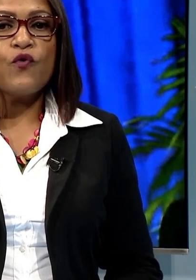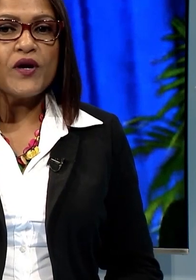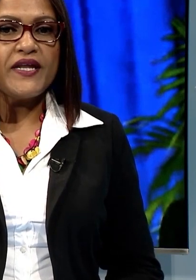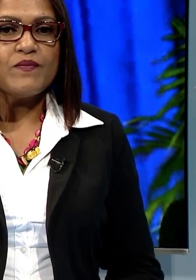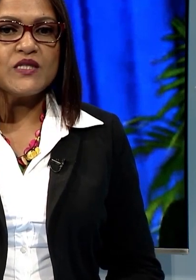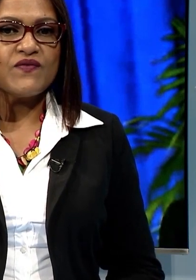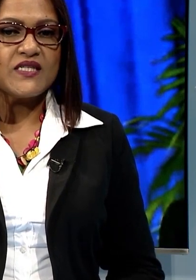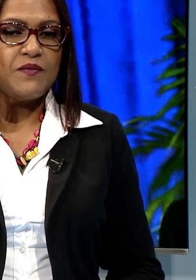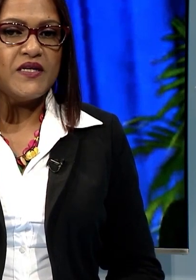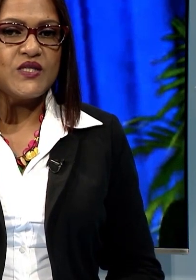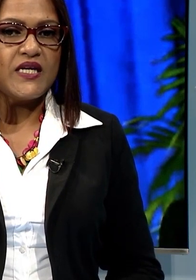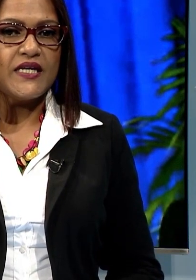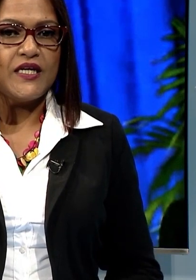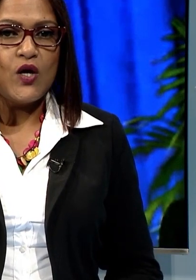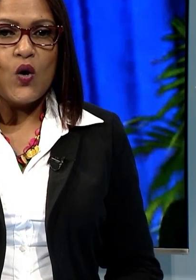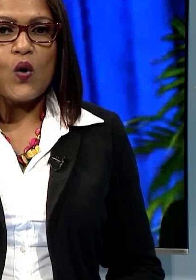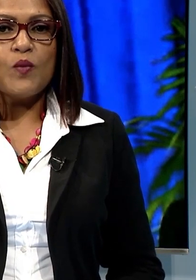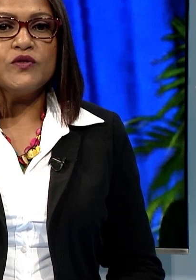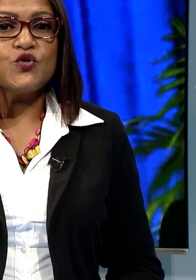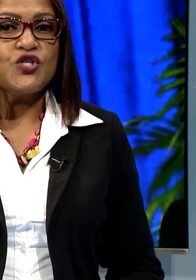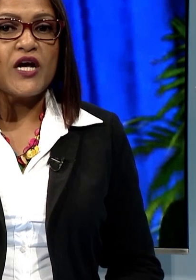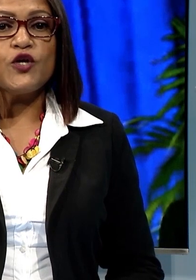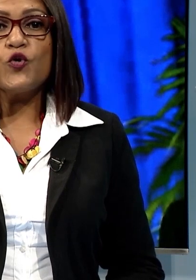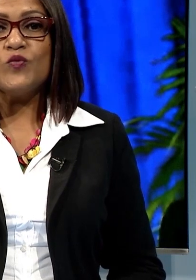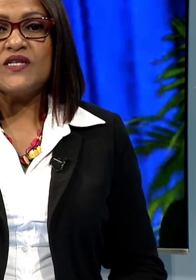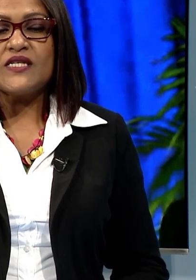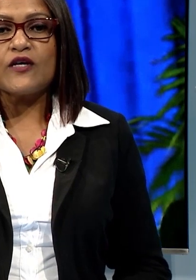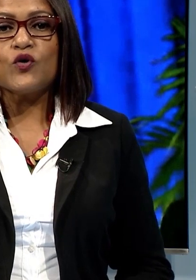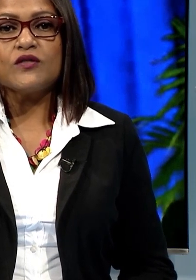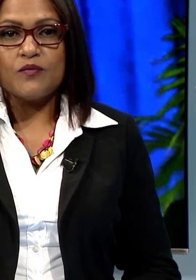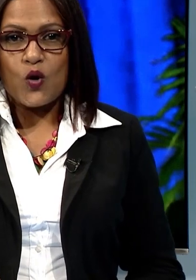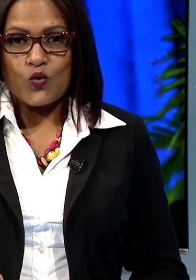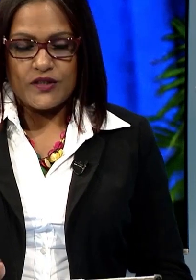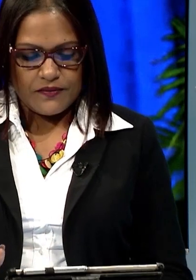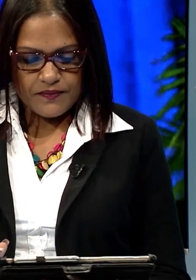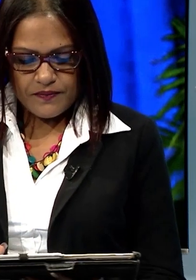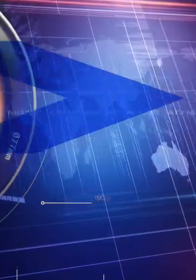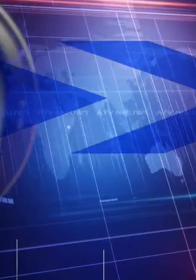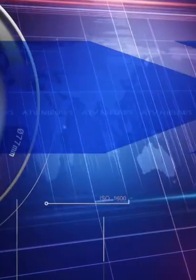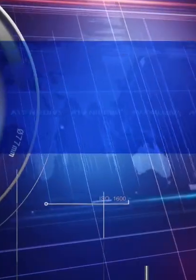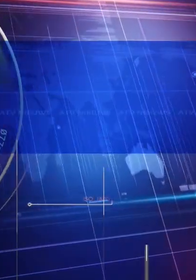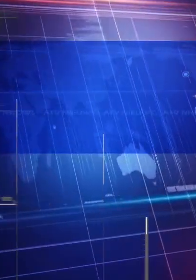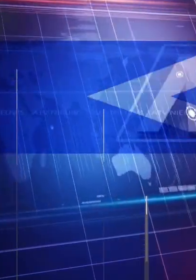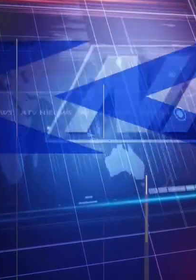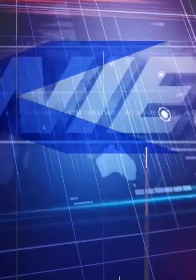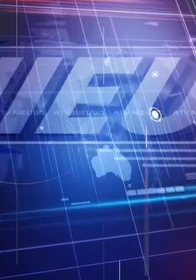van de voornemens van zijn ministerie om de sociaal-economische sector te behouden.